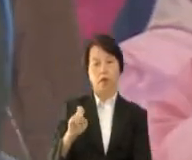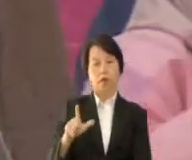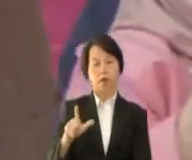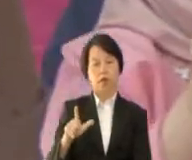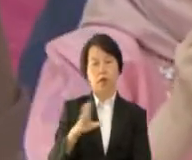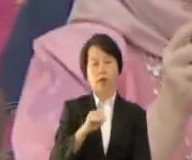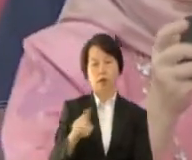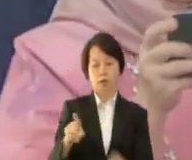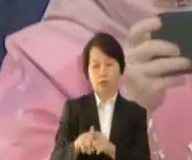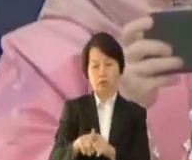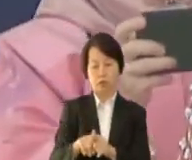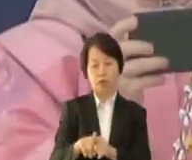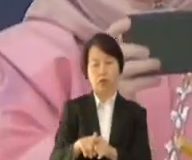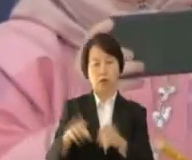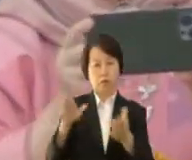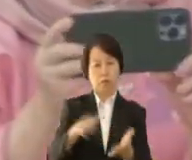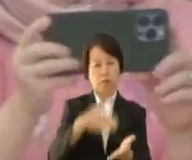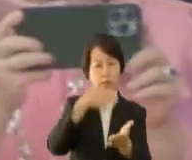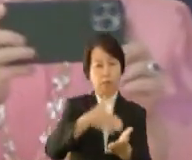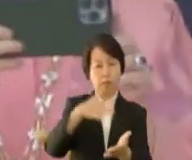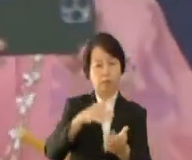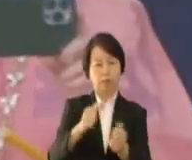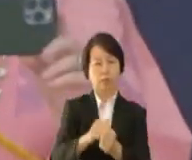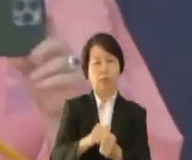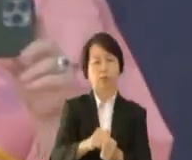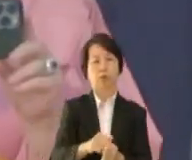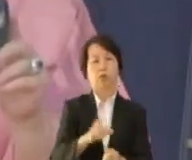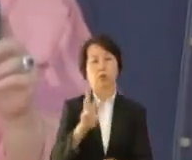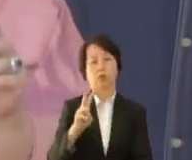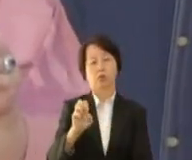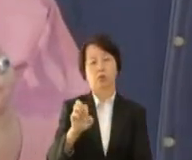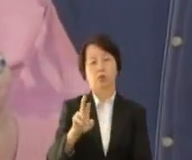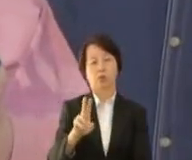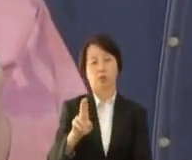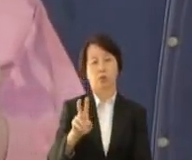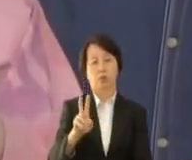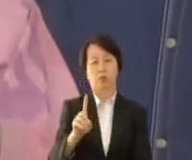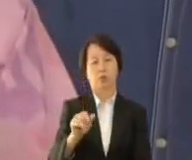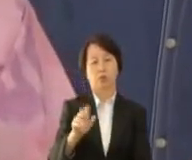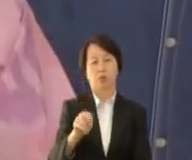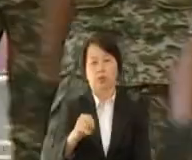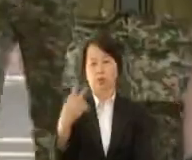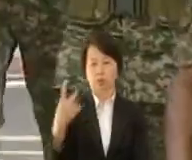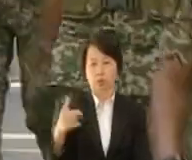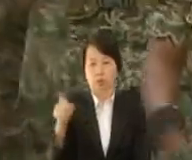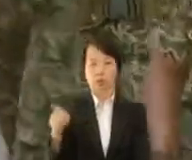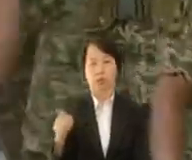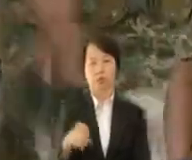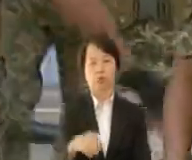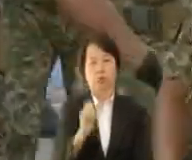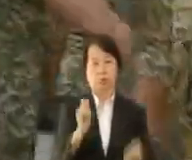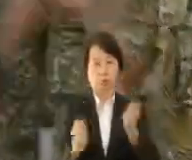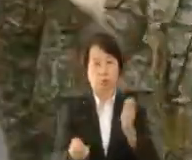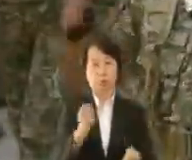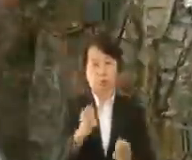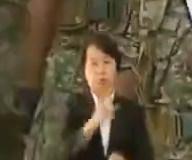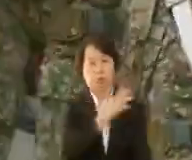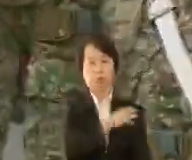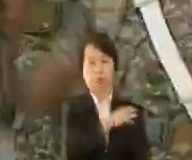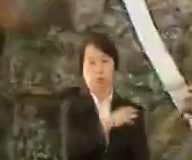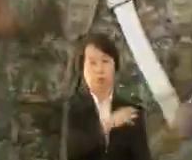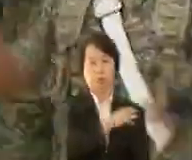Abidin selaku pengarah muzik dan pegawai Warren 2 Mat Zain bin Medal selaku band Sergeant Major Drum